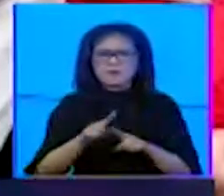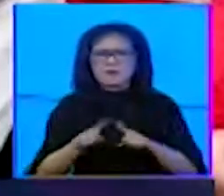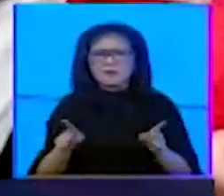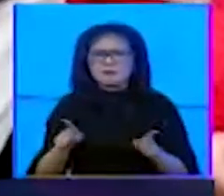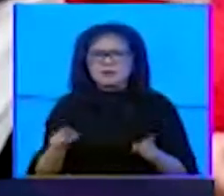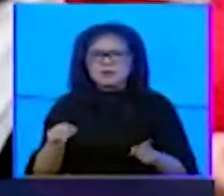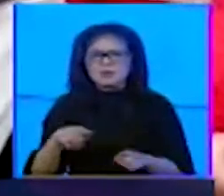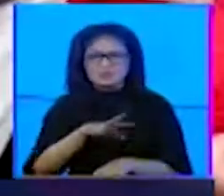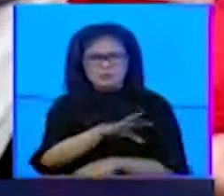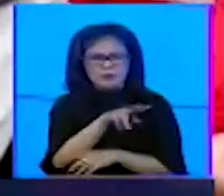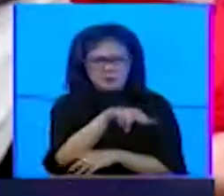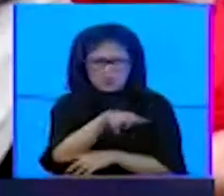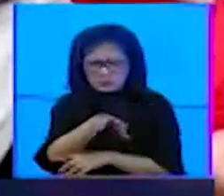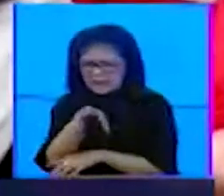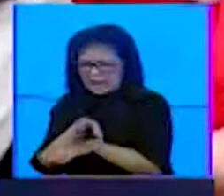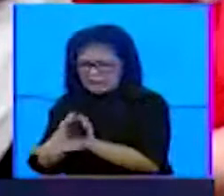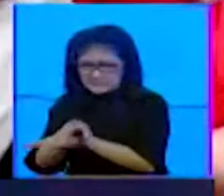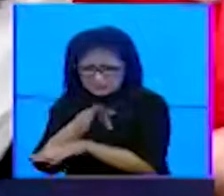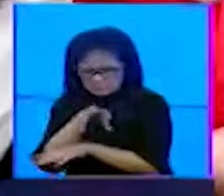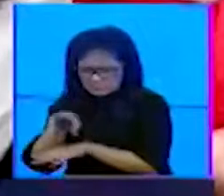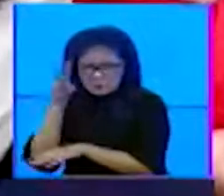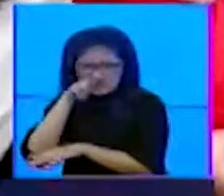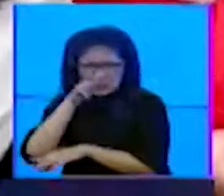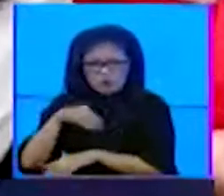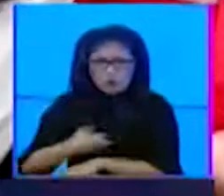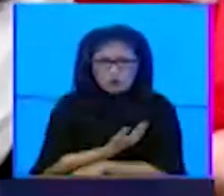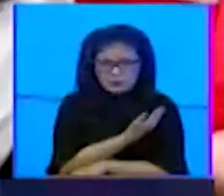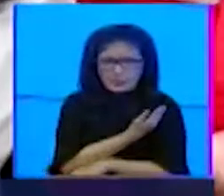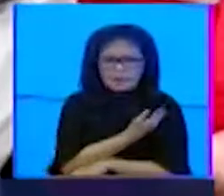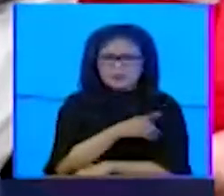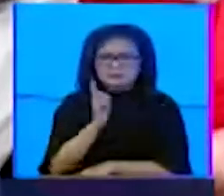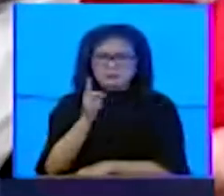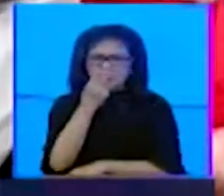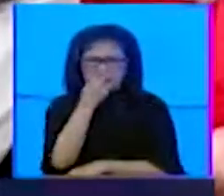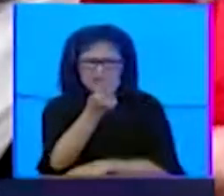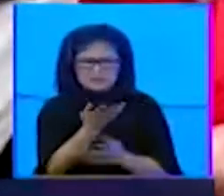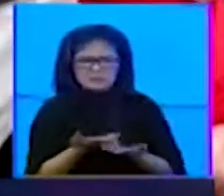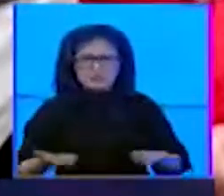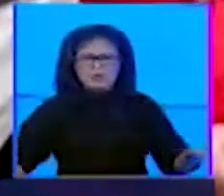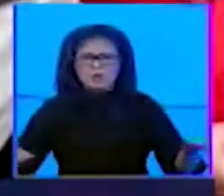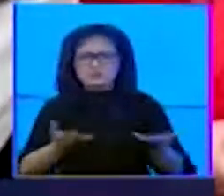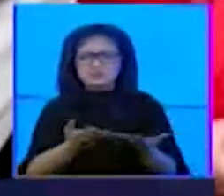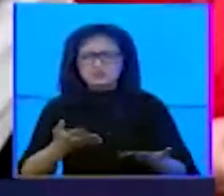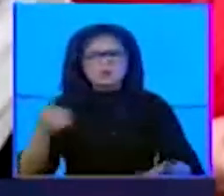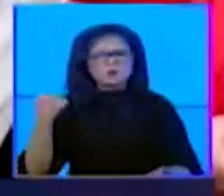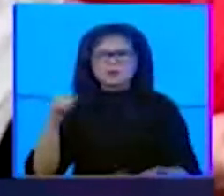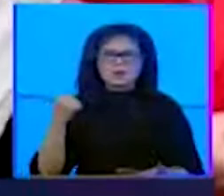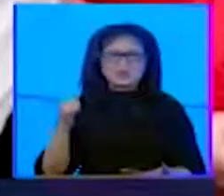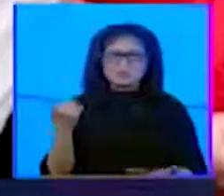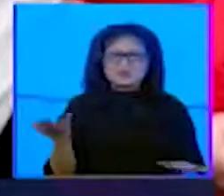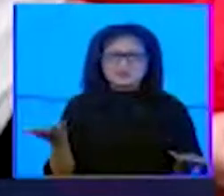anjing satwa tadi untuk mencari korban karena melihat situasi tidak memungkinkan dengan